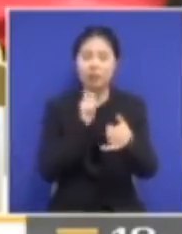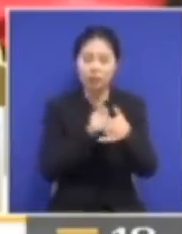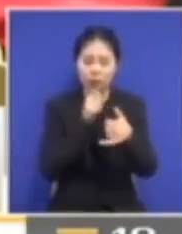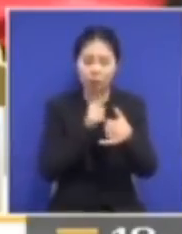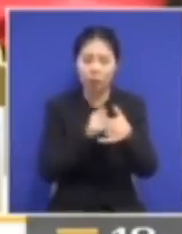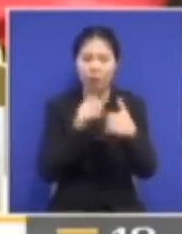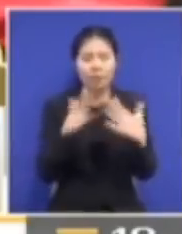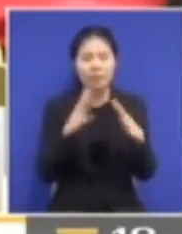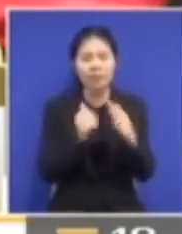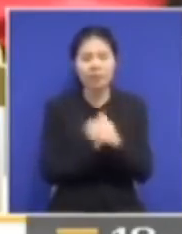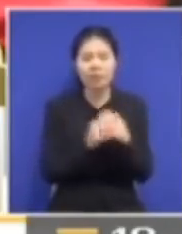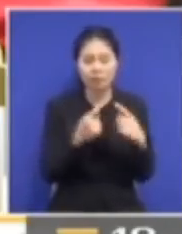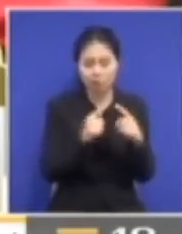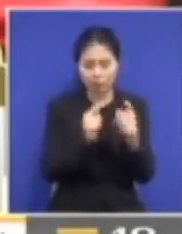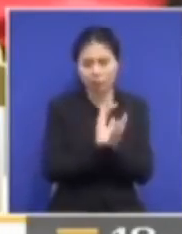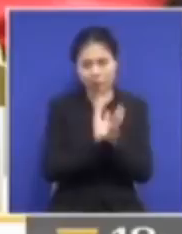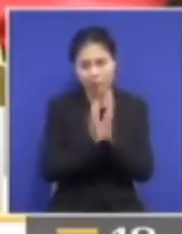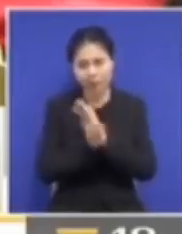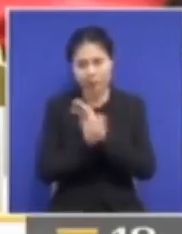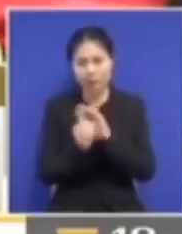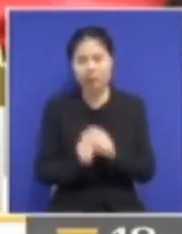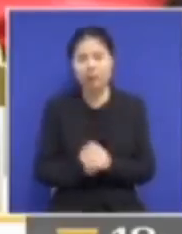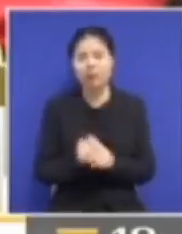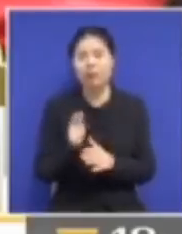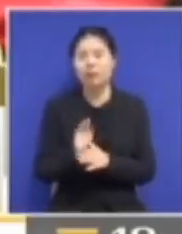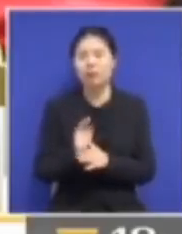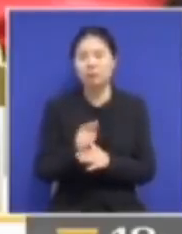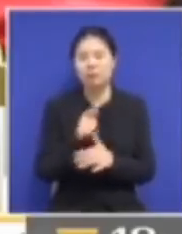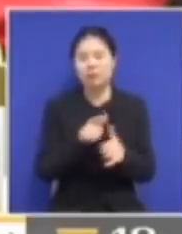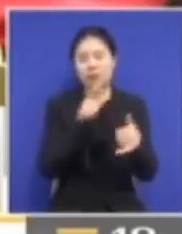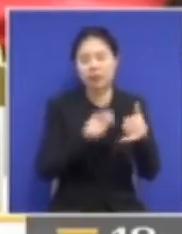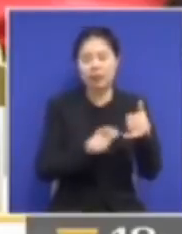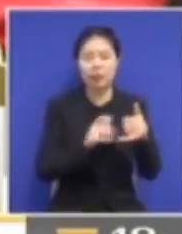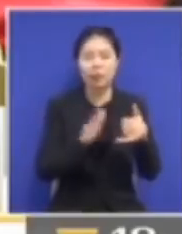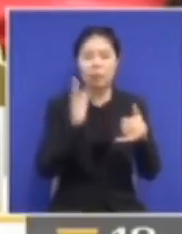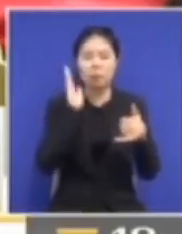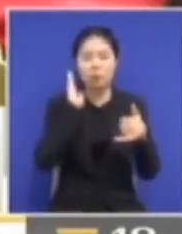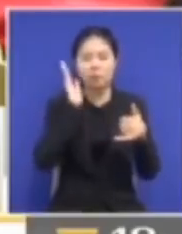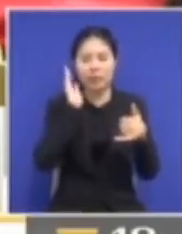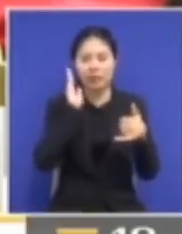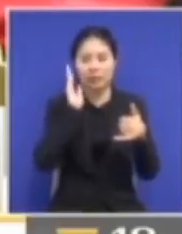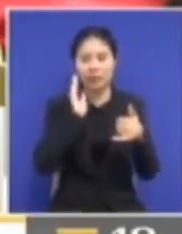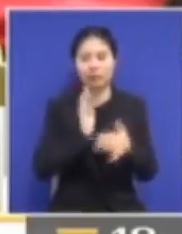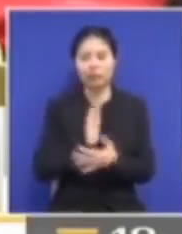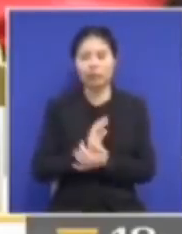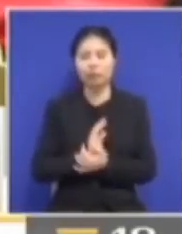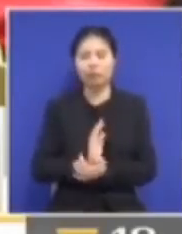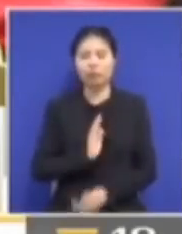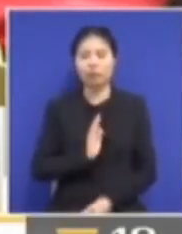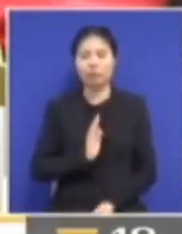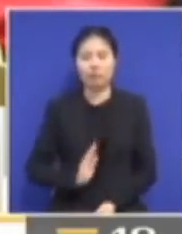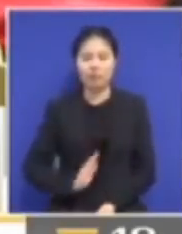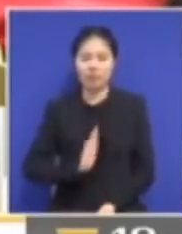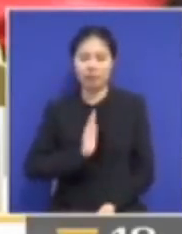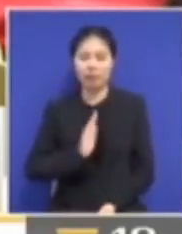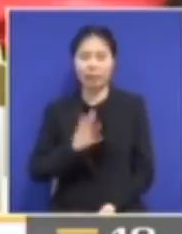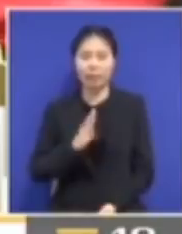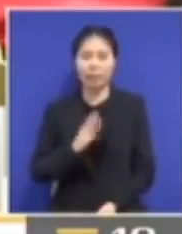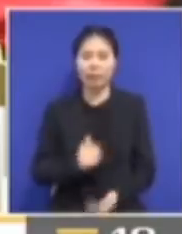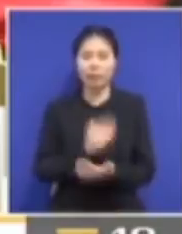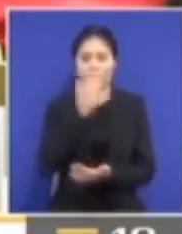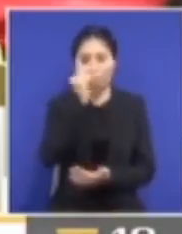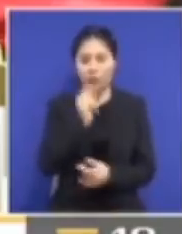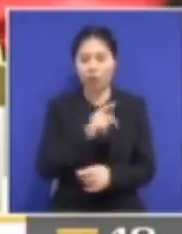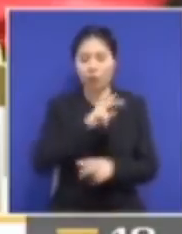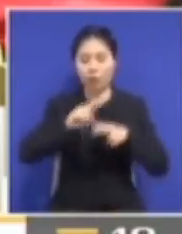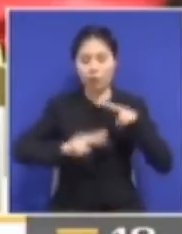ครับผิดวิสัยผู้ชาที่ดีนะครับบางท่านในฐานะที่กำกับดูแลสำนักงานต